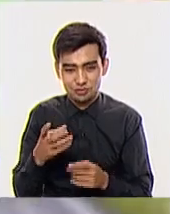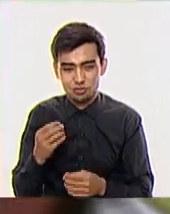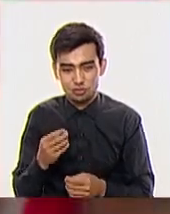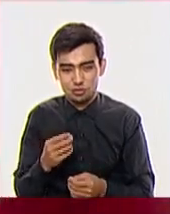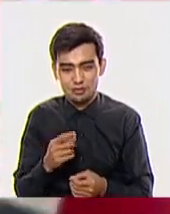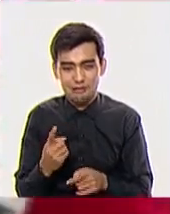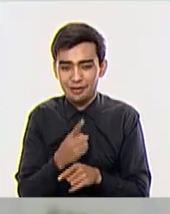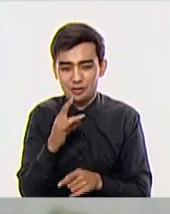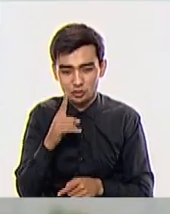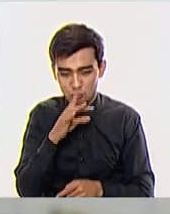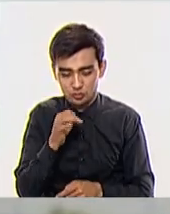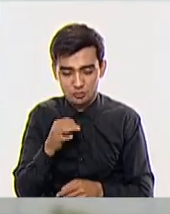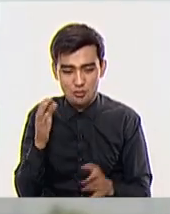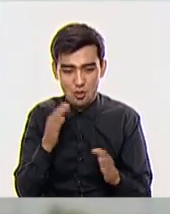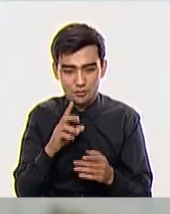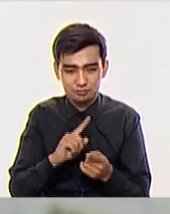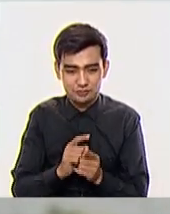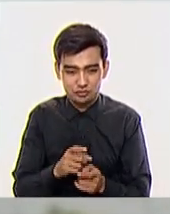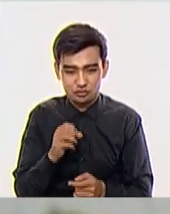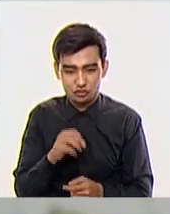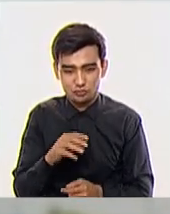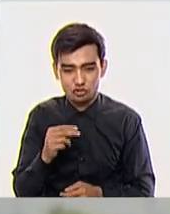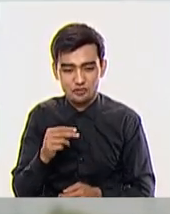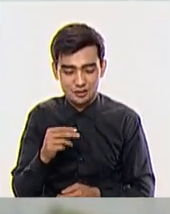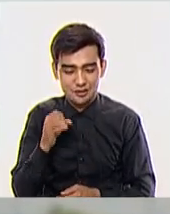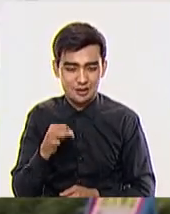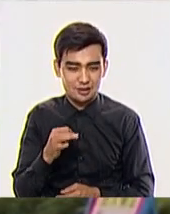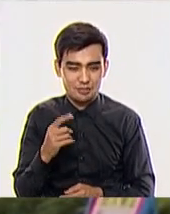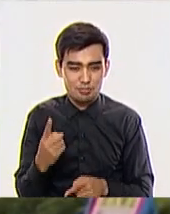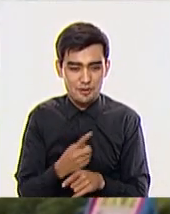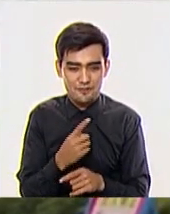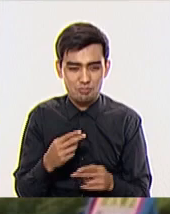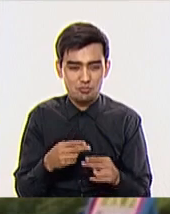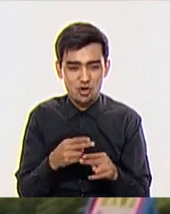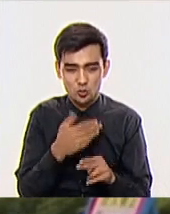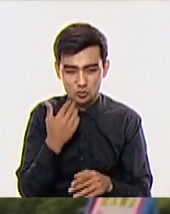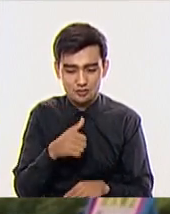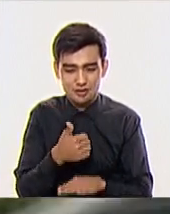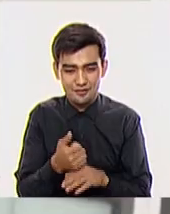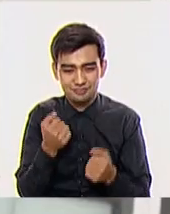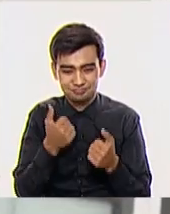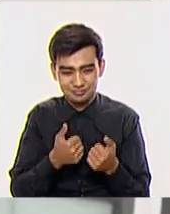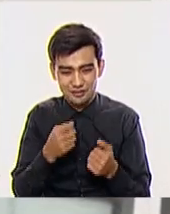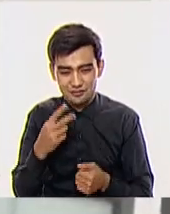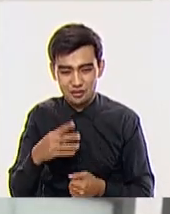еще не раз, ведь погода стабилизируется не раньше четверга. Шторм не впервые мешает планам олимпийцев. Так,